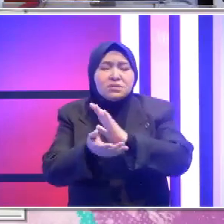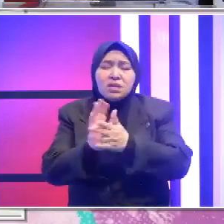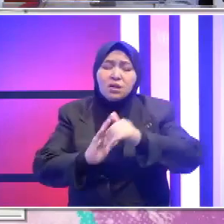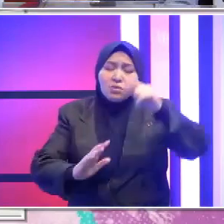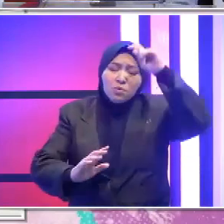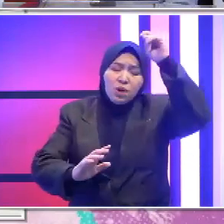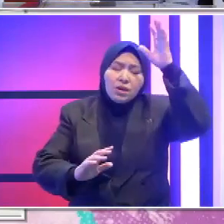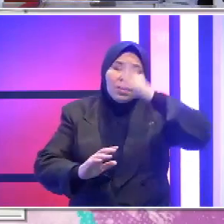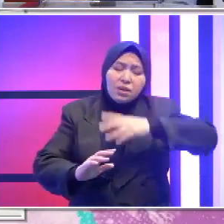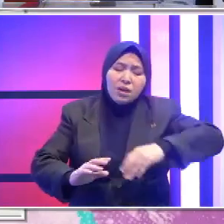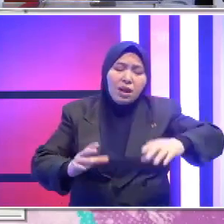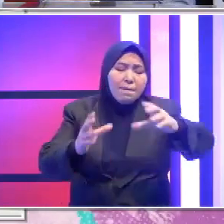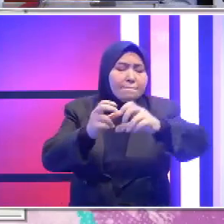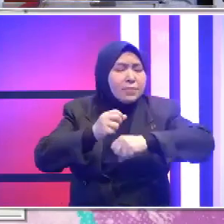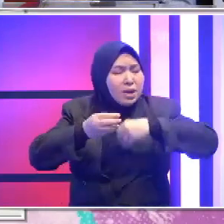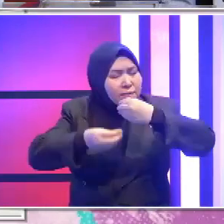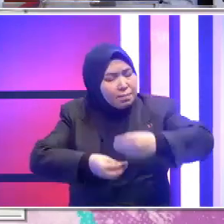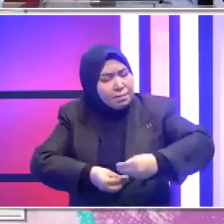ihyaul